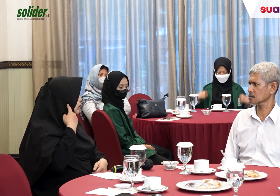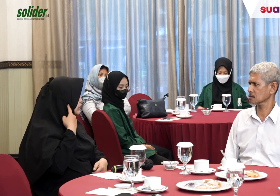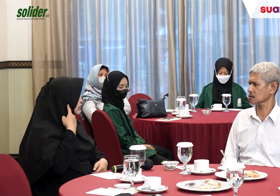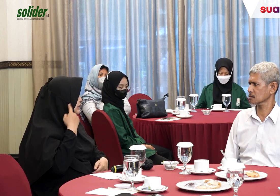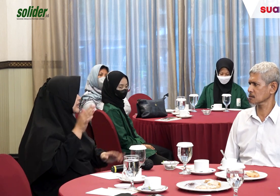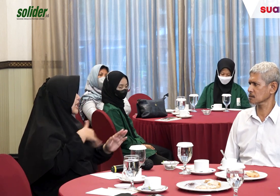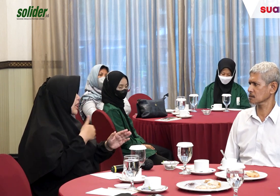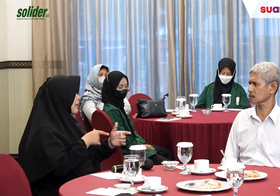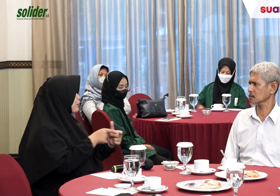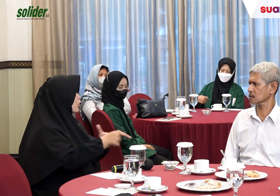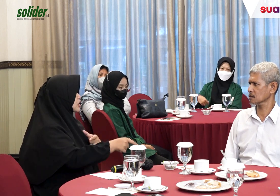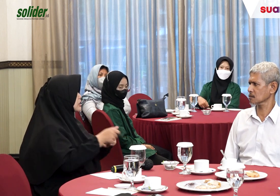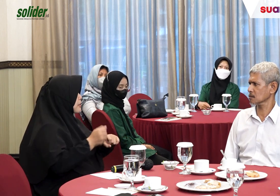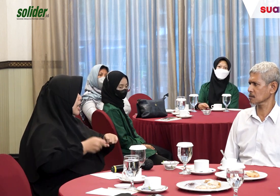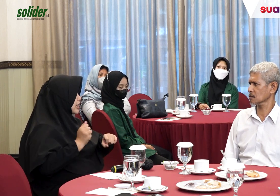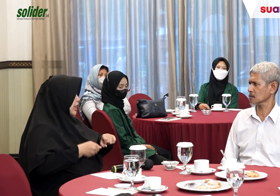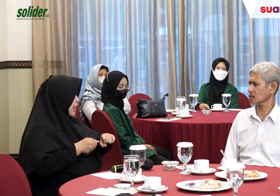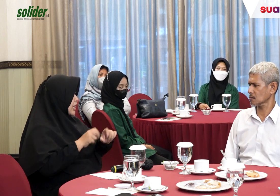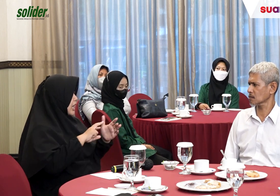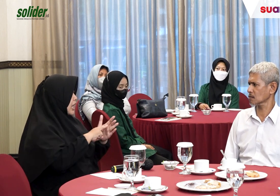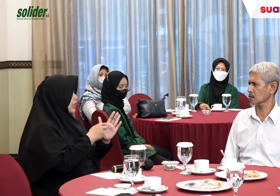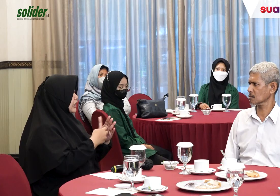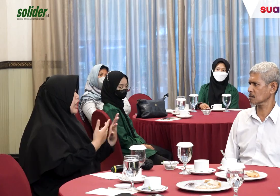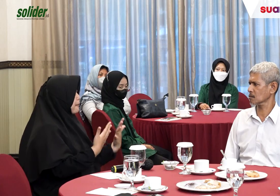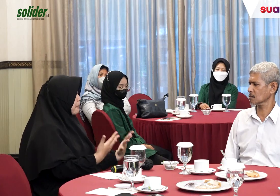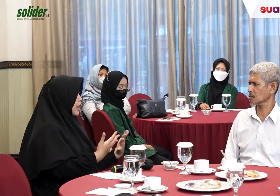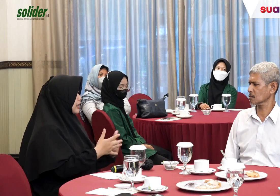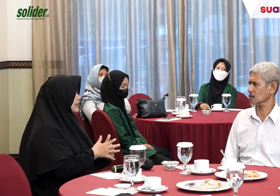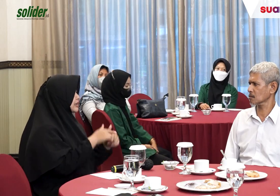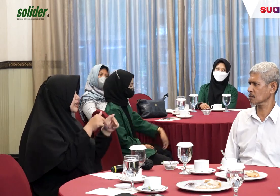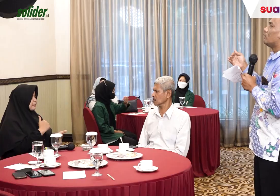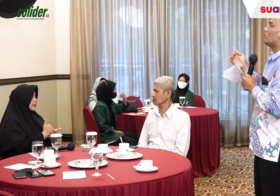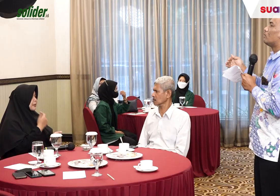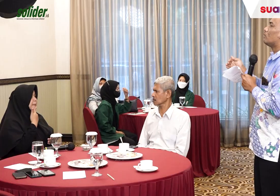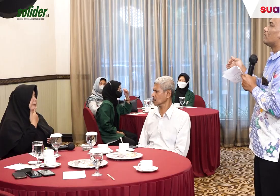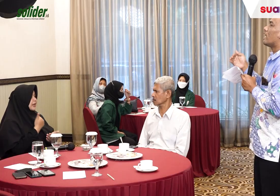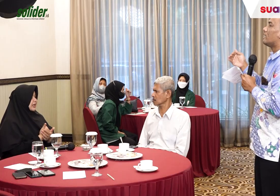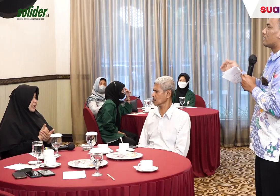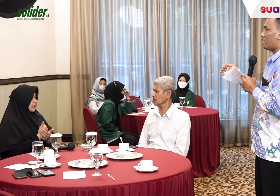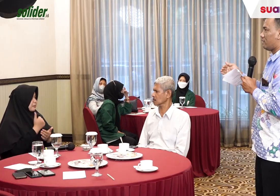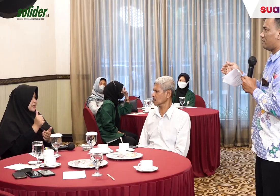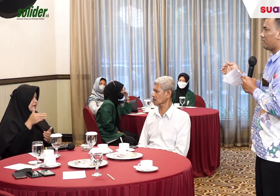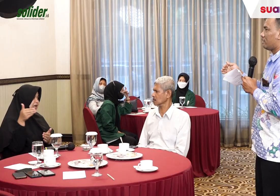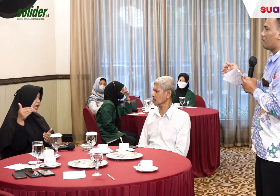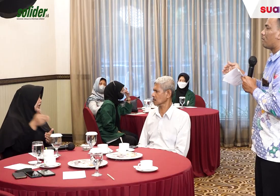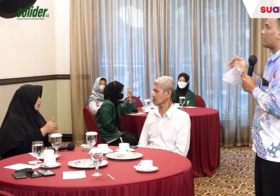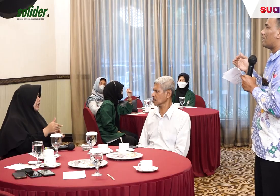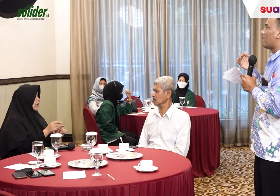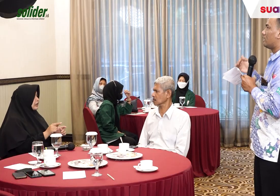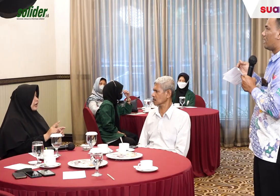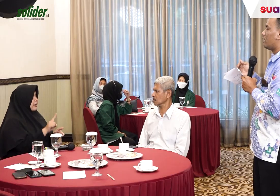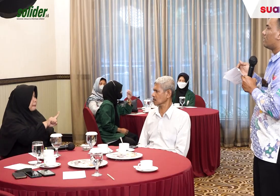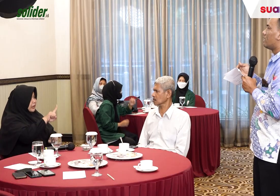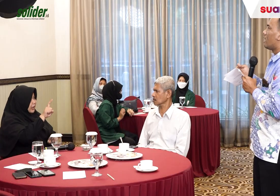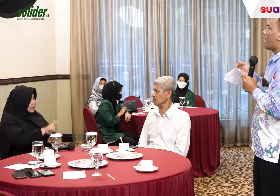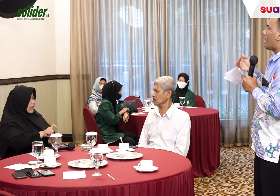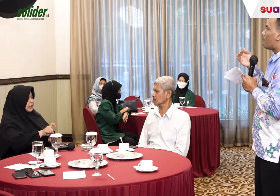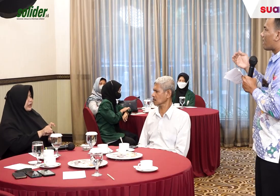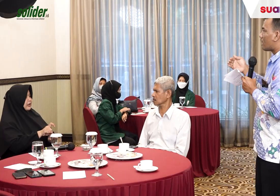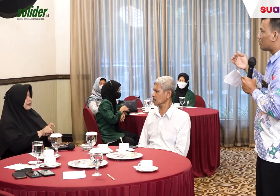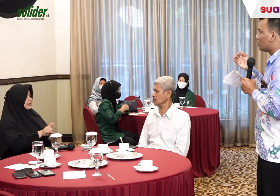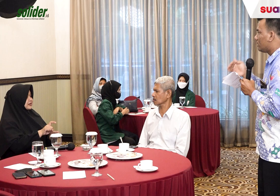dalam proses peradilan artinya ini sangat penting untuk dihadirkan pertanyaannya